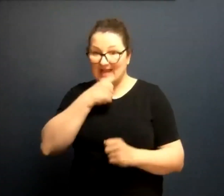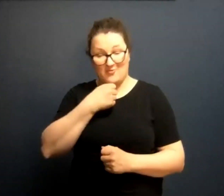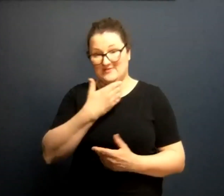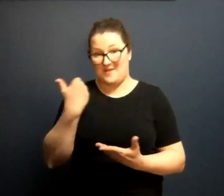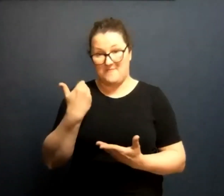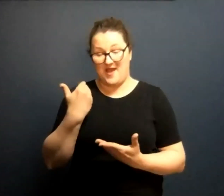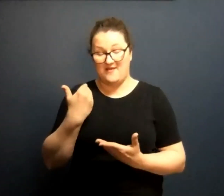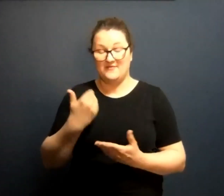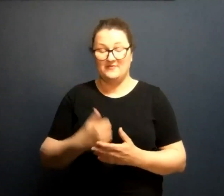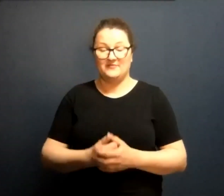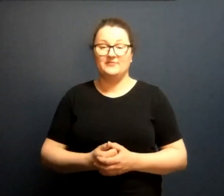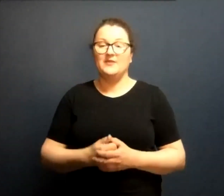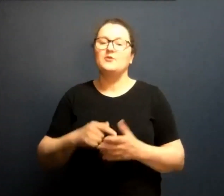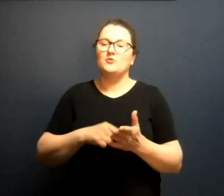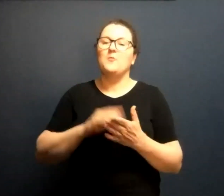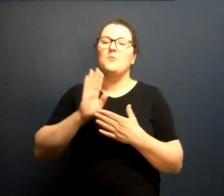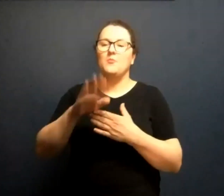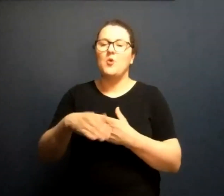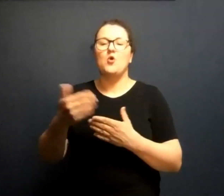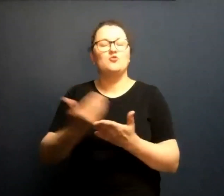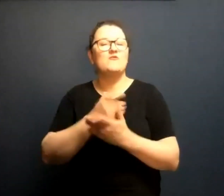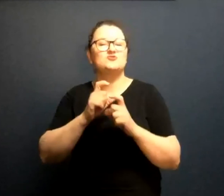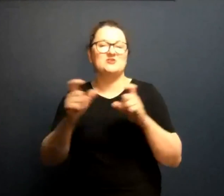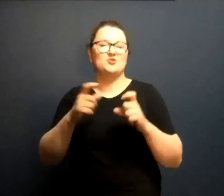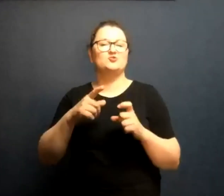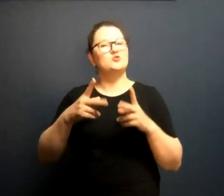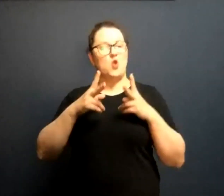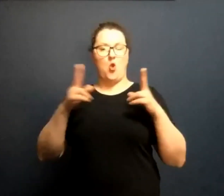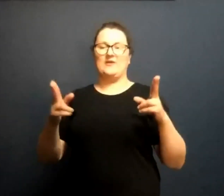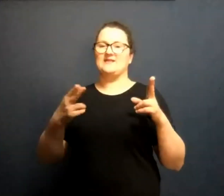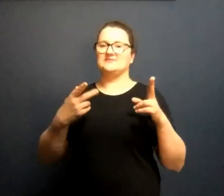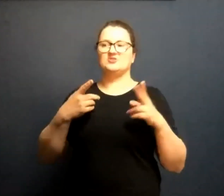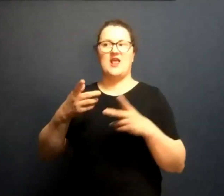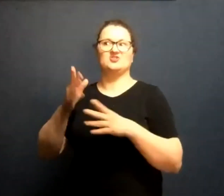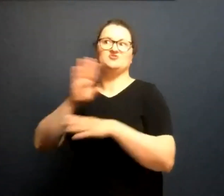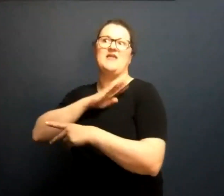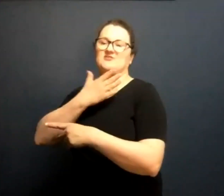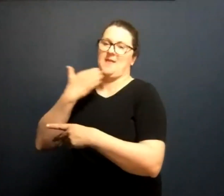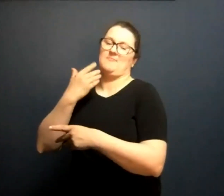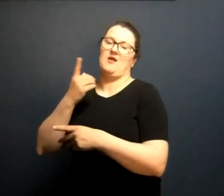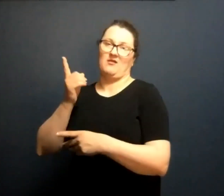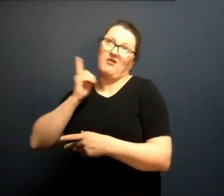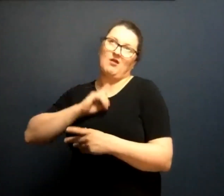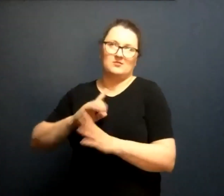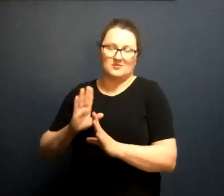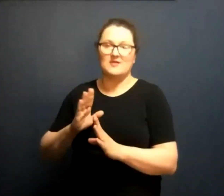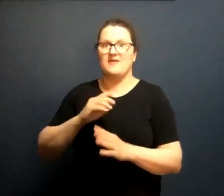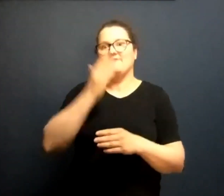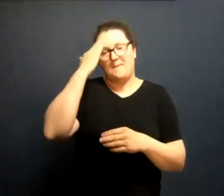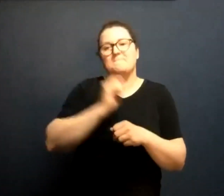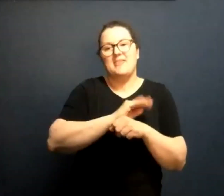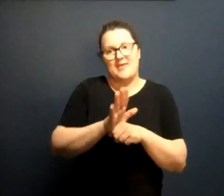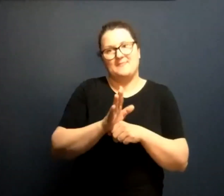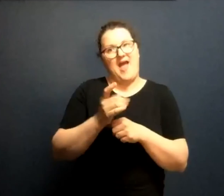ponowoczesność to jest taka epoka, gdzie my udajemy, że nie ma śmierci. pandemia to trochę zweryfikowała i nagle